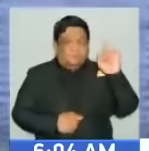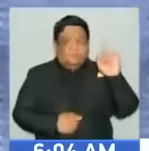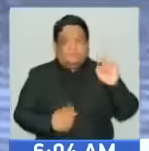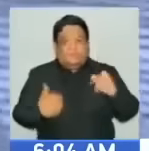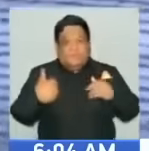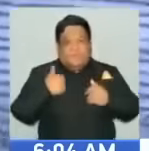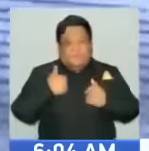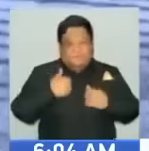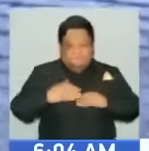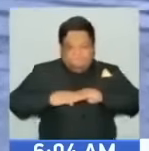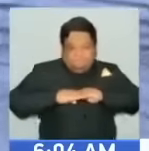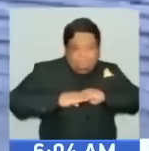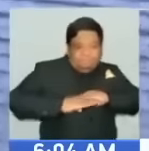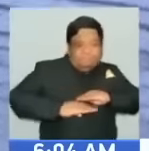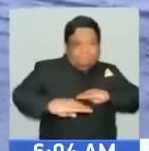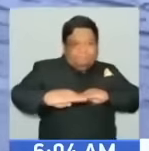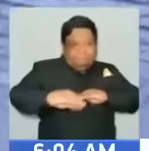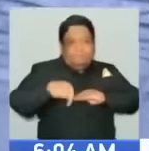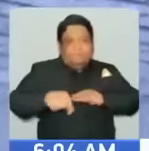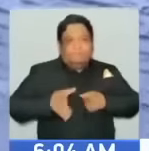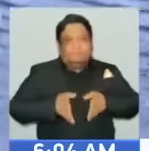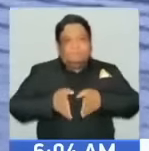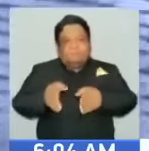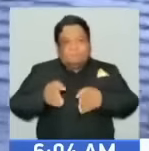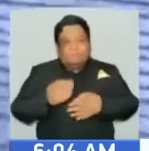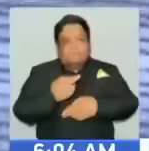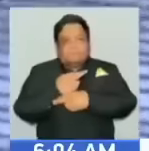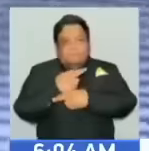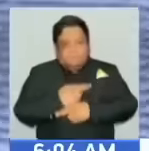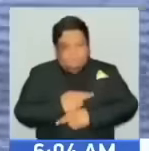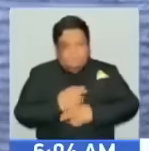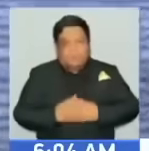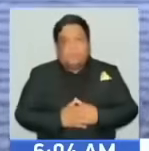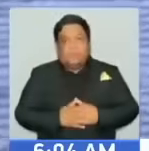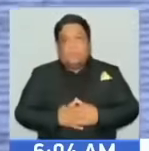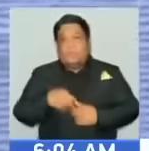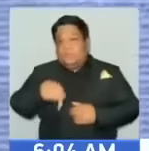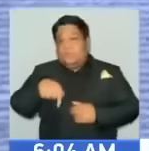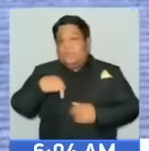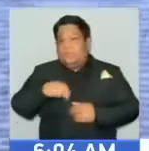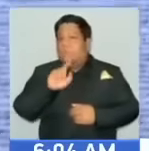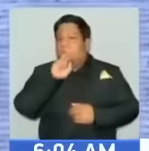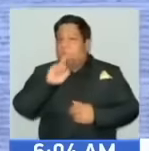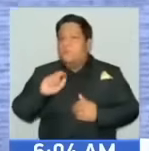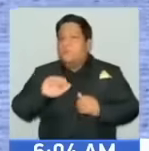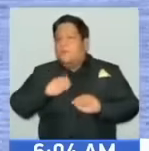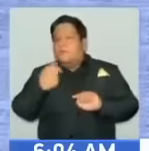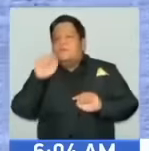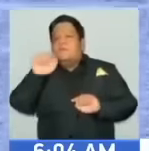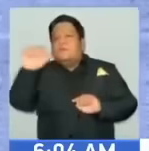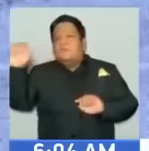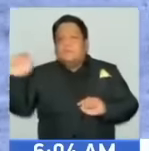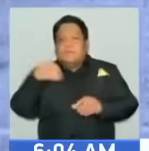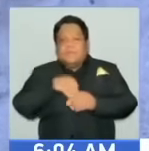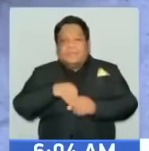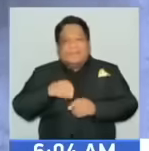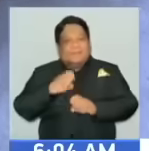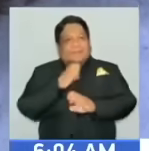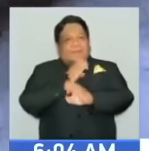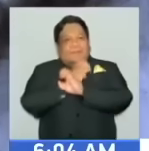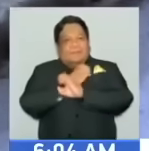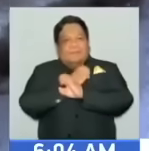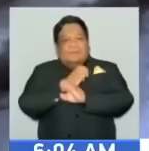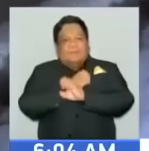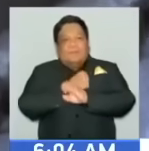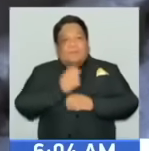kinumpuni ng DPWH. Isa lamang po ito sa ilang pang mga bahagi ng EDSA na na-damage dito sa pagkakasunod na bagyong